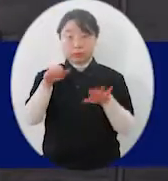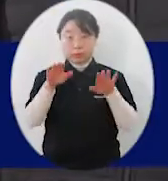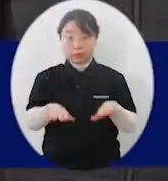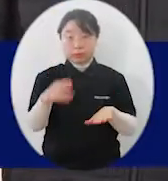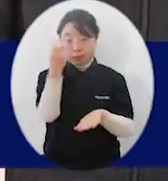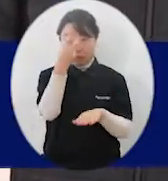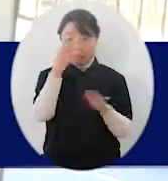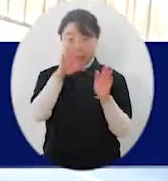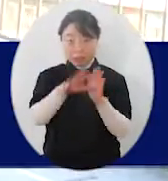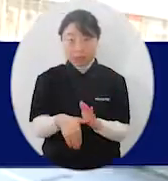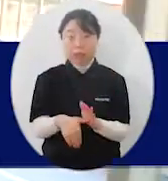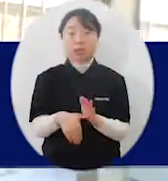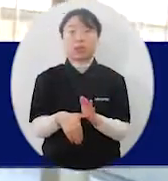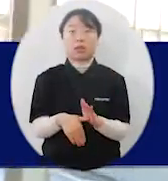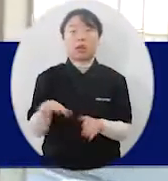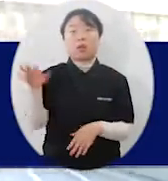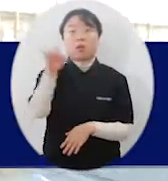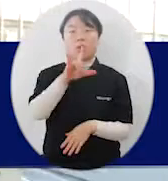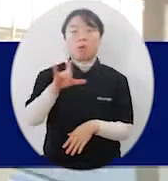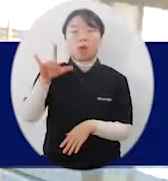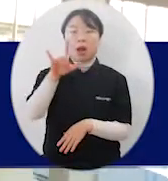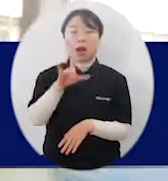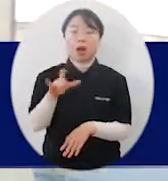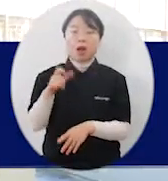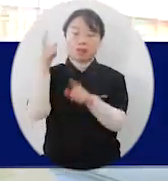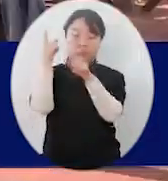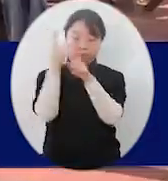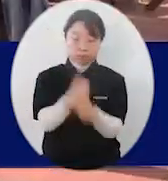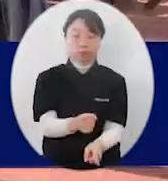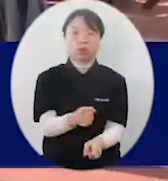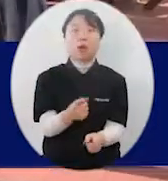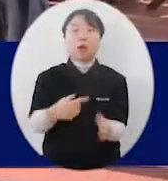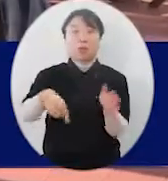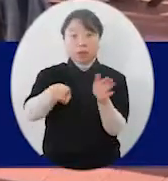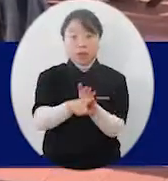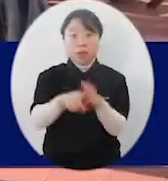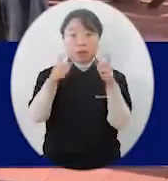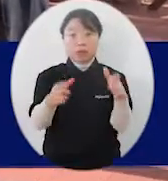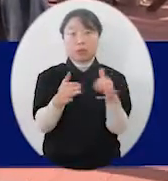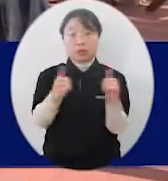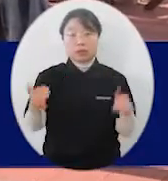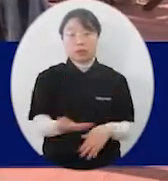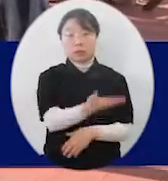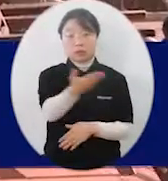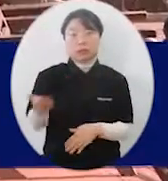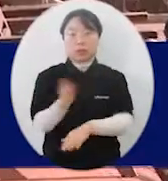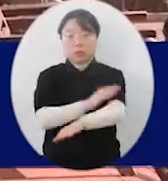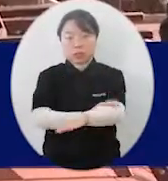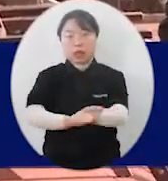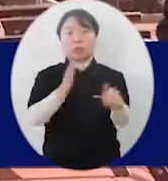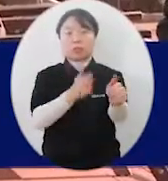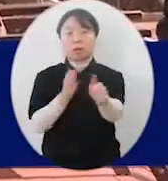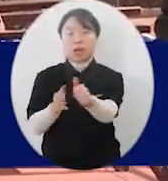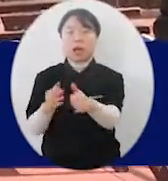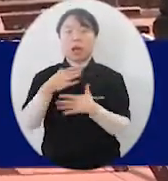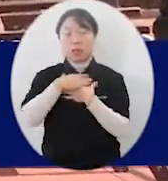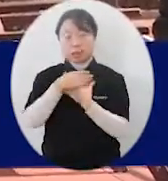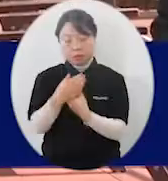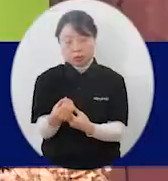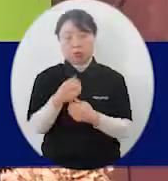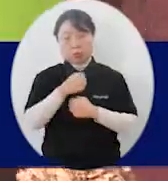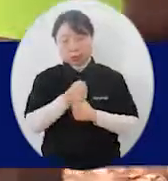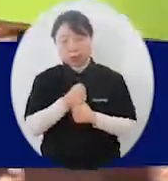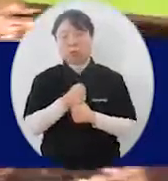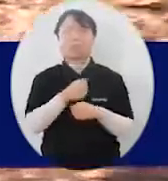점검을 마치면서 코로나 극복을 위한 시민들의 적극적인 동참을 당부하며 안전한 의왕시를 위해 모든